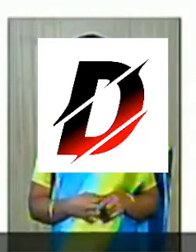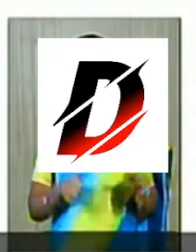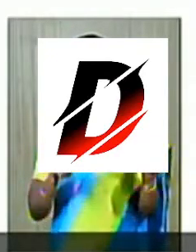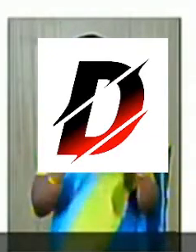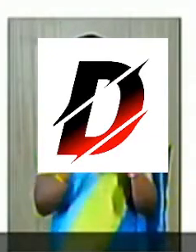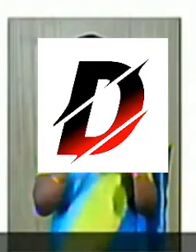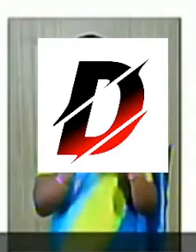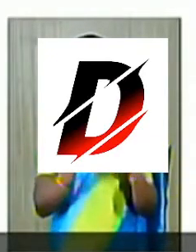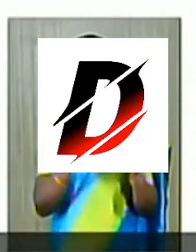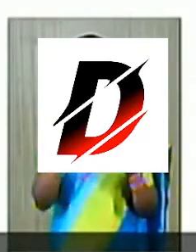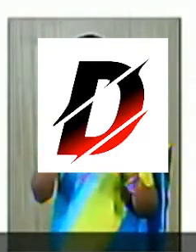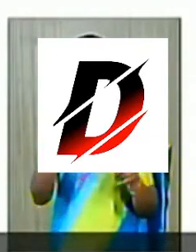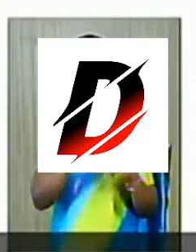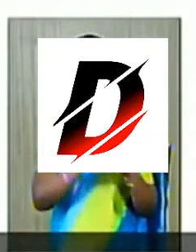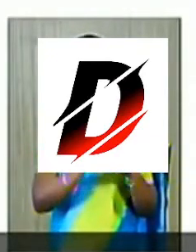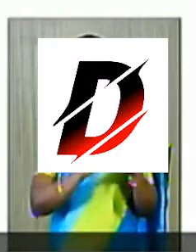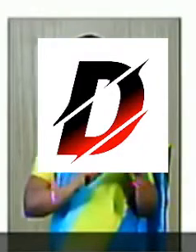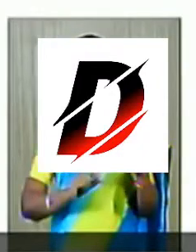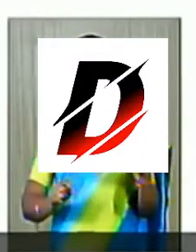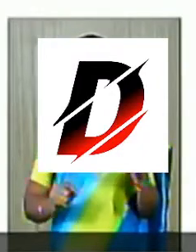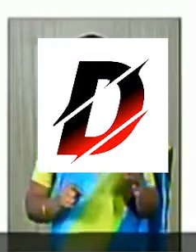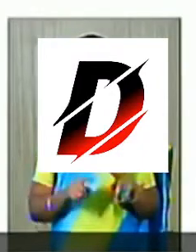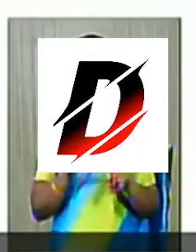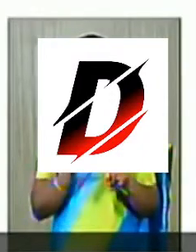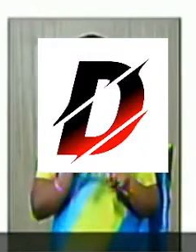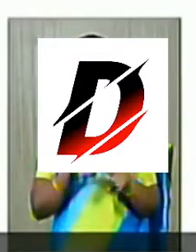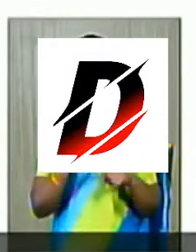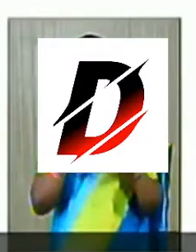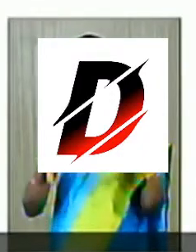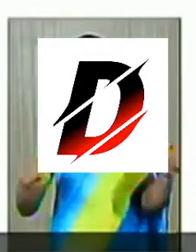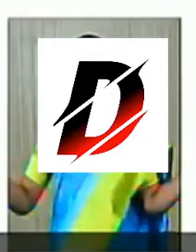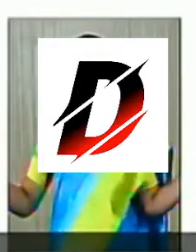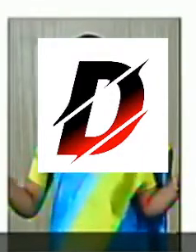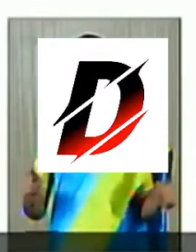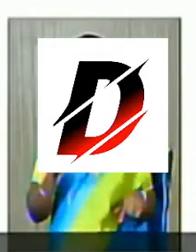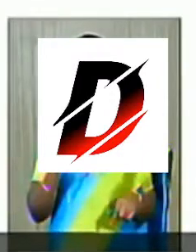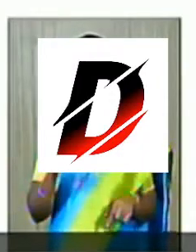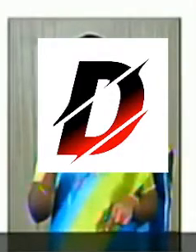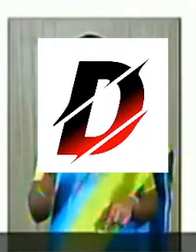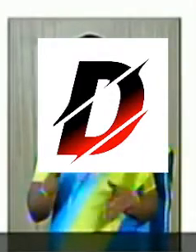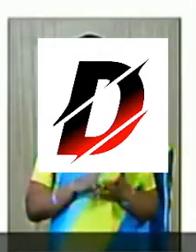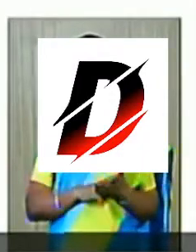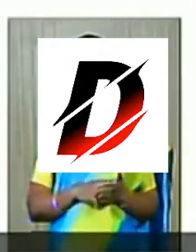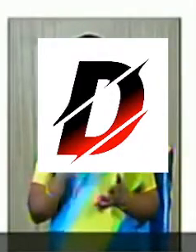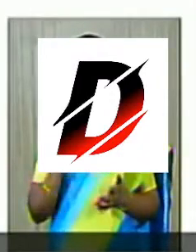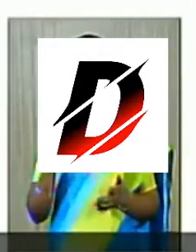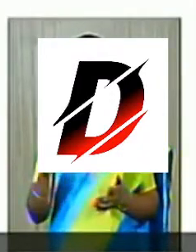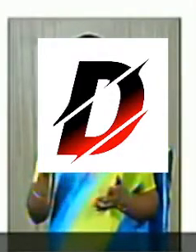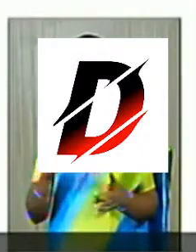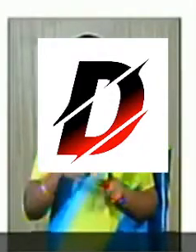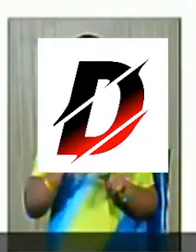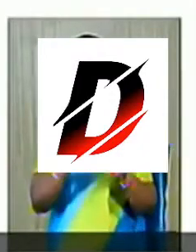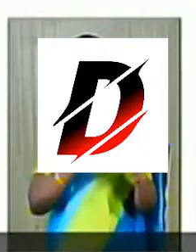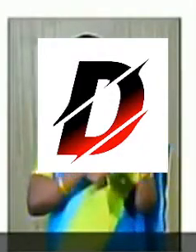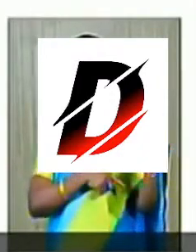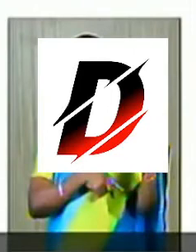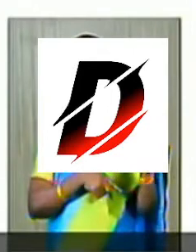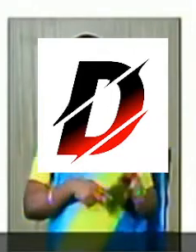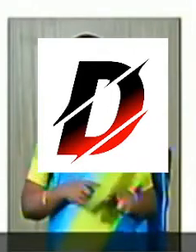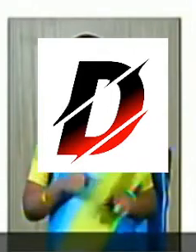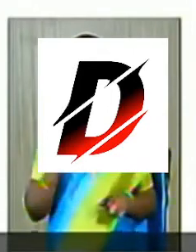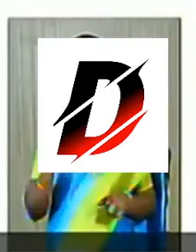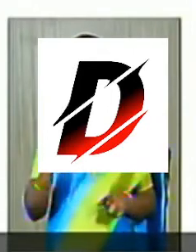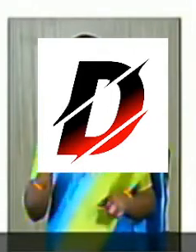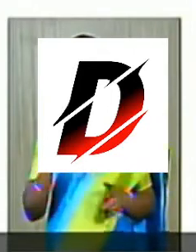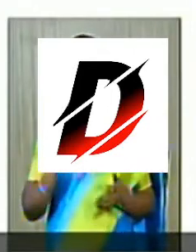அட்டவணையில் நம்ம அளவு புள்ளிகளை குறிக்கிறதுக்கு முன்னாடி அளவு திட்டம் பார்க்கணும். அளவு திட்டம் நம்ம என்ன ஆகிறோம், ஒய் அச்சில் 1 சென்டிமீட்டர் ஈக்குவல் டு 1 அலகு,